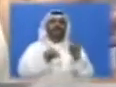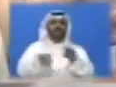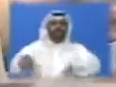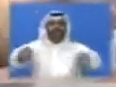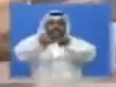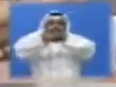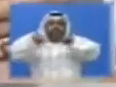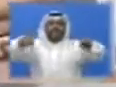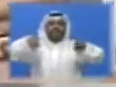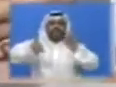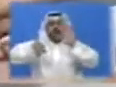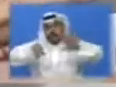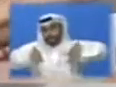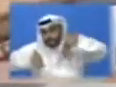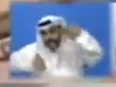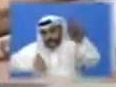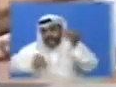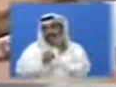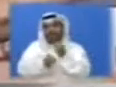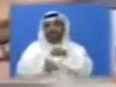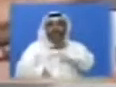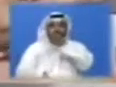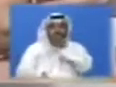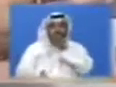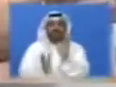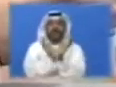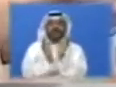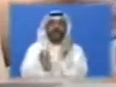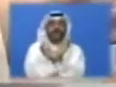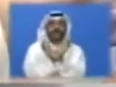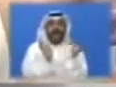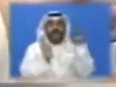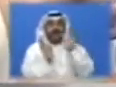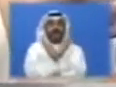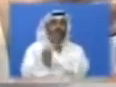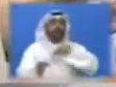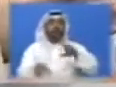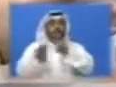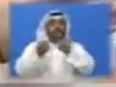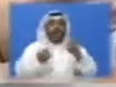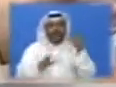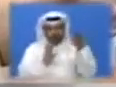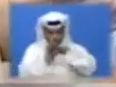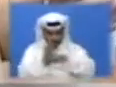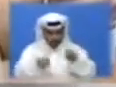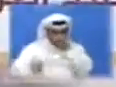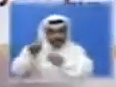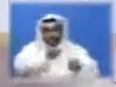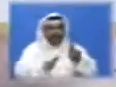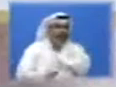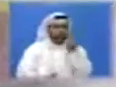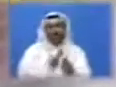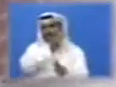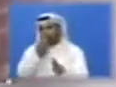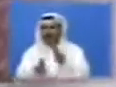يكونوا متساوين فيما بعد العمل اللي هو في مجال التقاعد. فهذا موضوع أخذ جانب كبير من النقاش